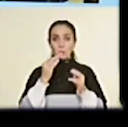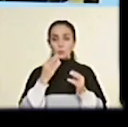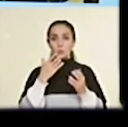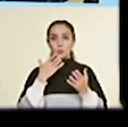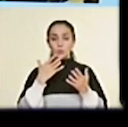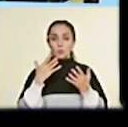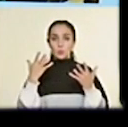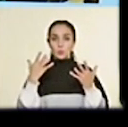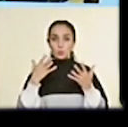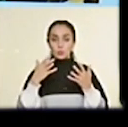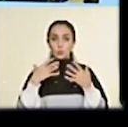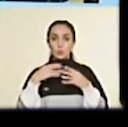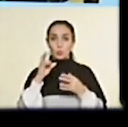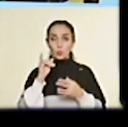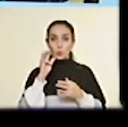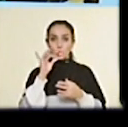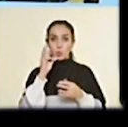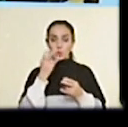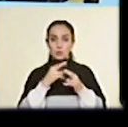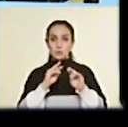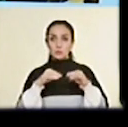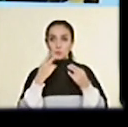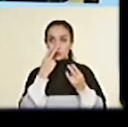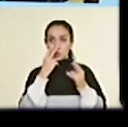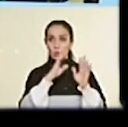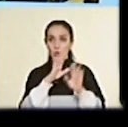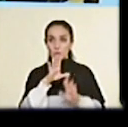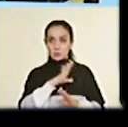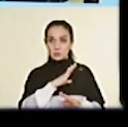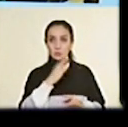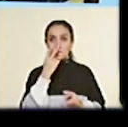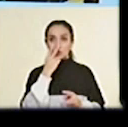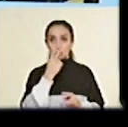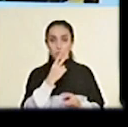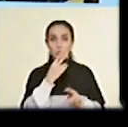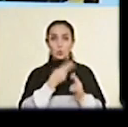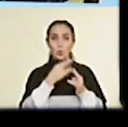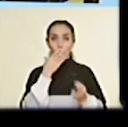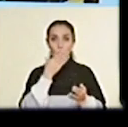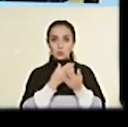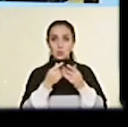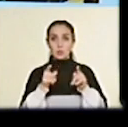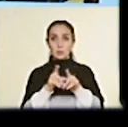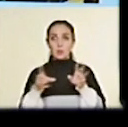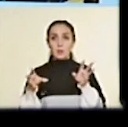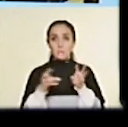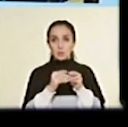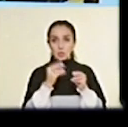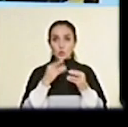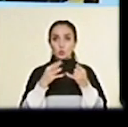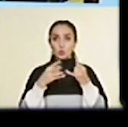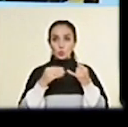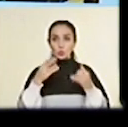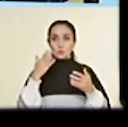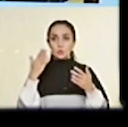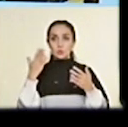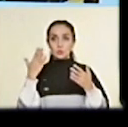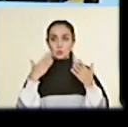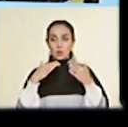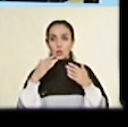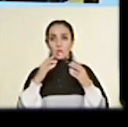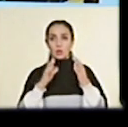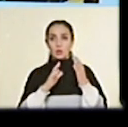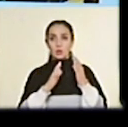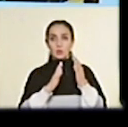qilishdi. Mana yuqorida aytib o'tganimiz kabi, o'zlari bilan birga loy surtilgan